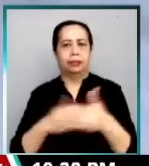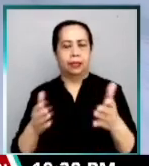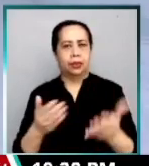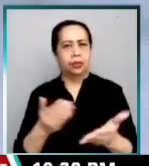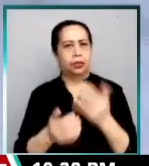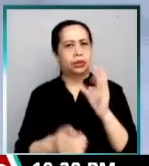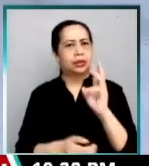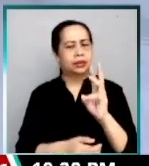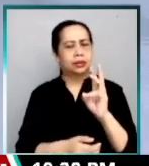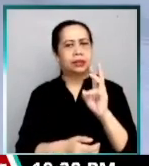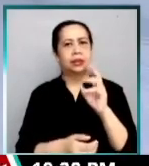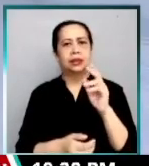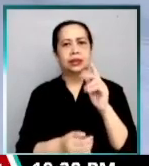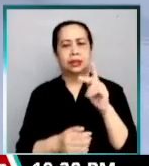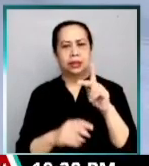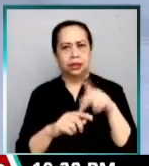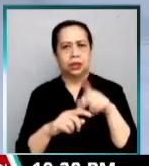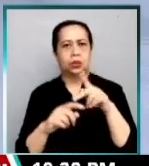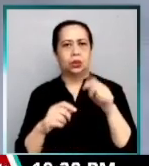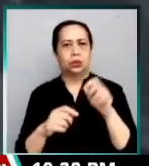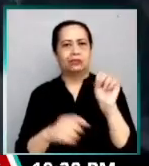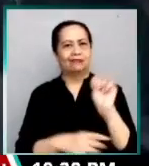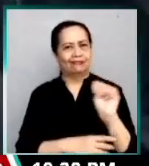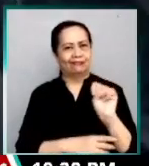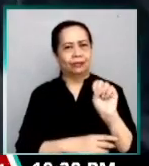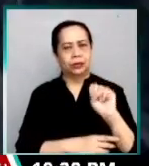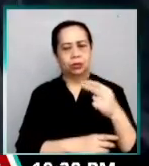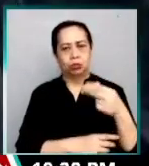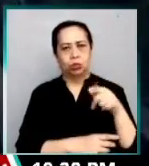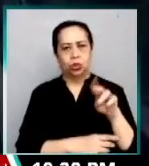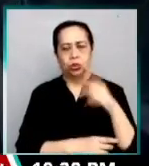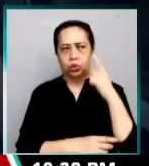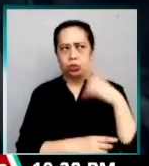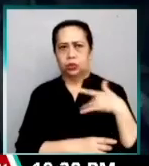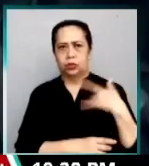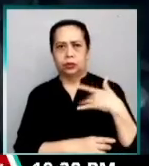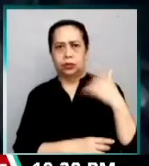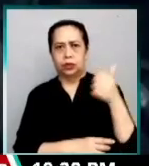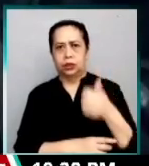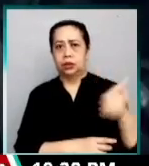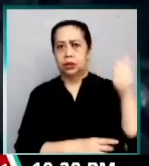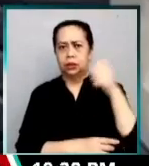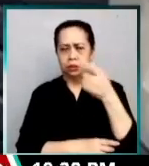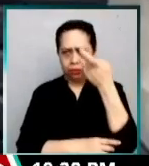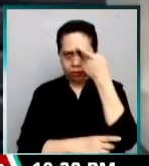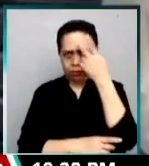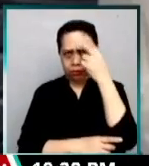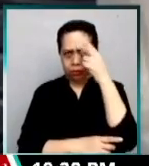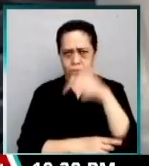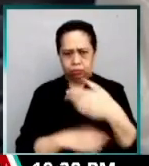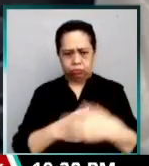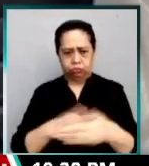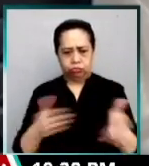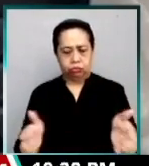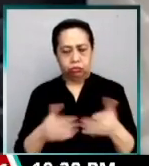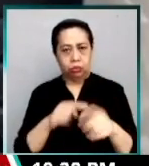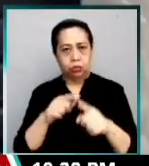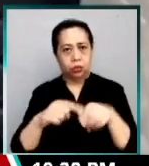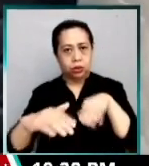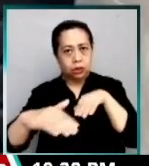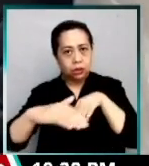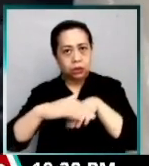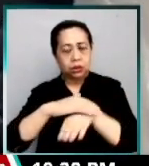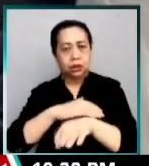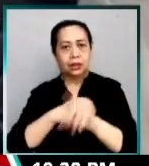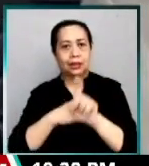60 kilo ng hinihinalang shabu. Natunugan ng mga otoridad ang kahinahinalang mga package nang dumaan ang mga ito sa